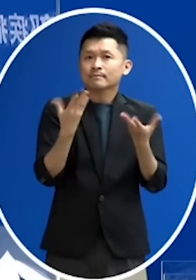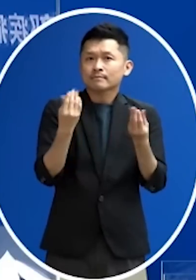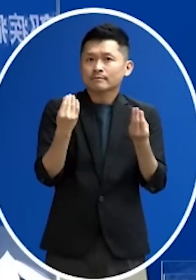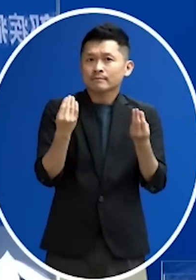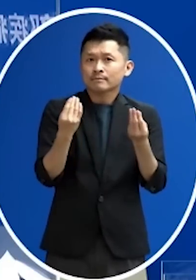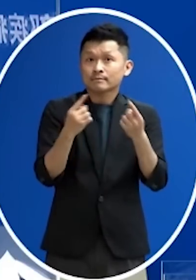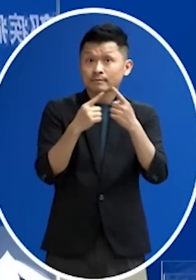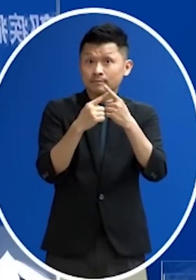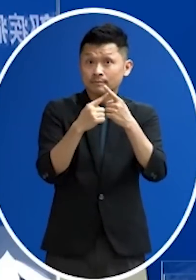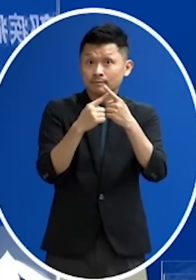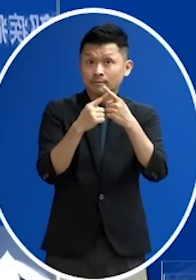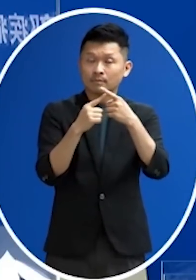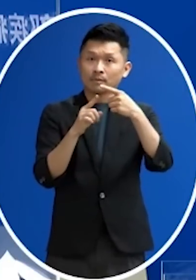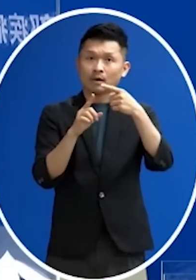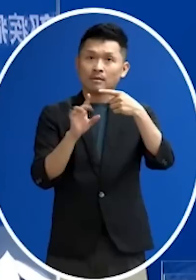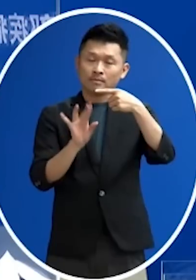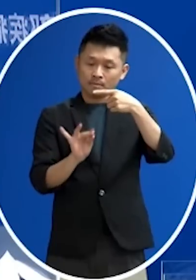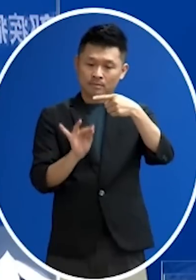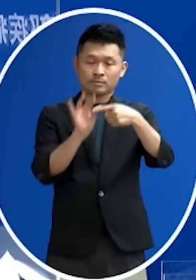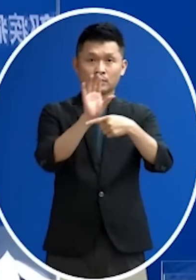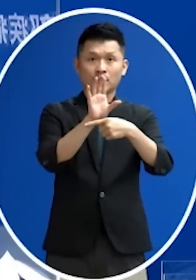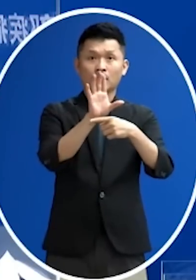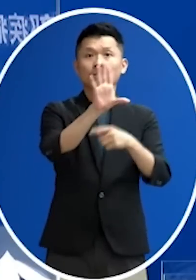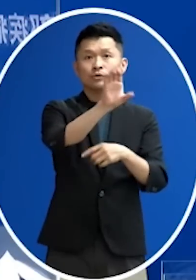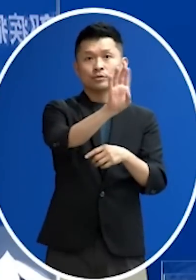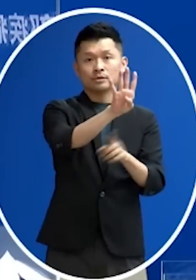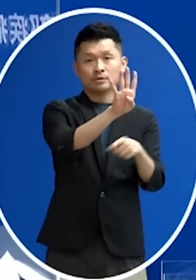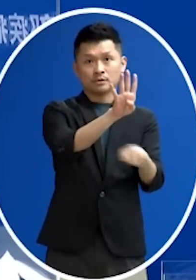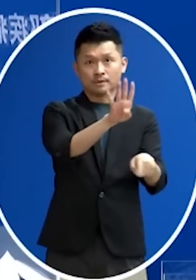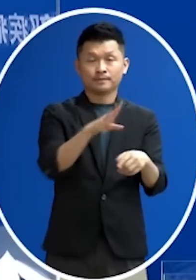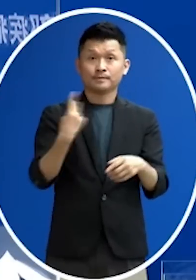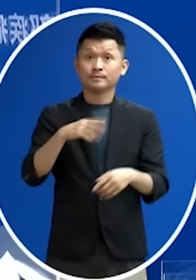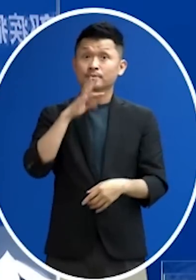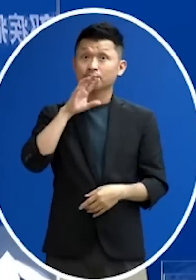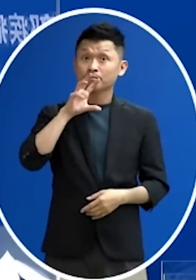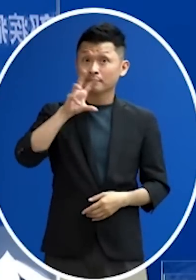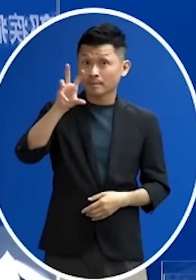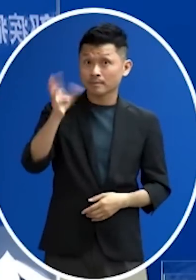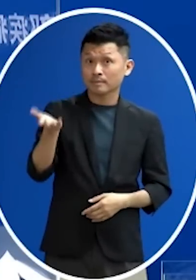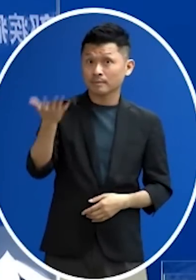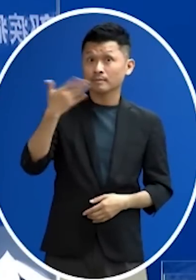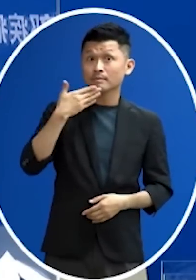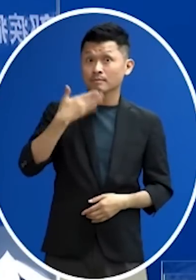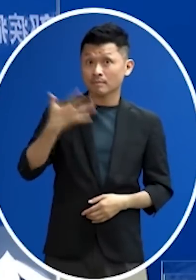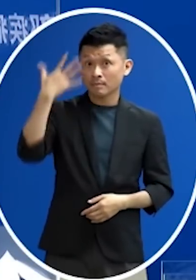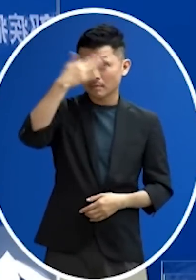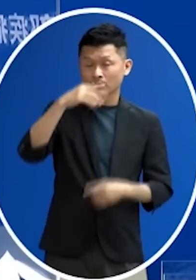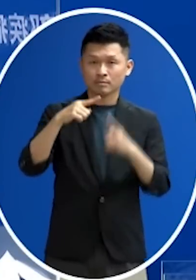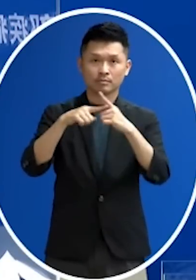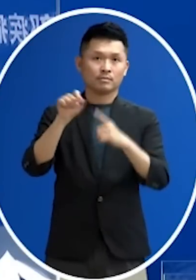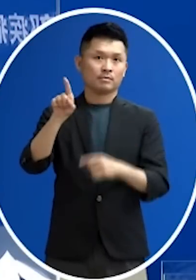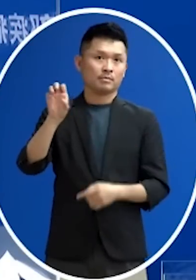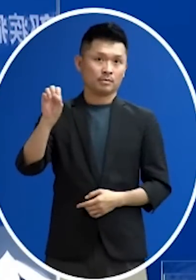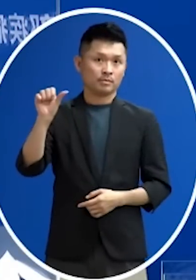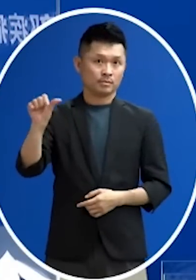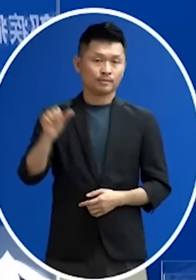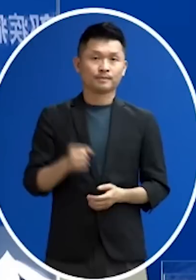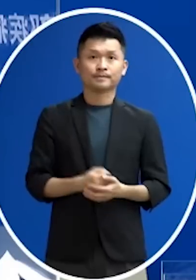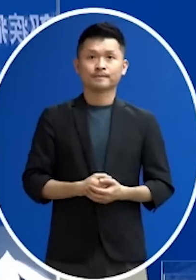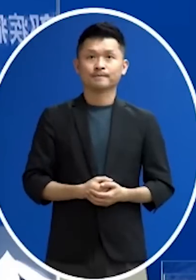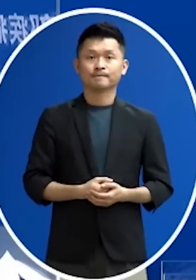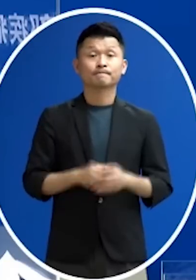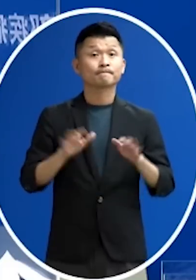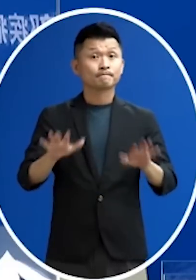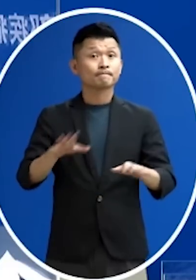何一剂的是占94人，另外年龄超过80岁的长者有105位。那今天有这